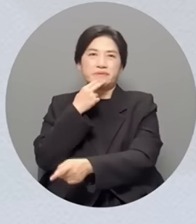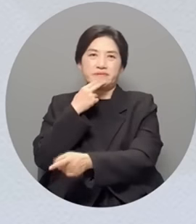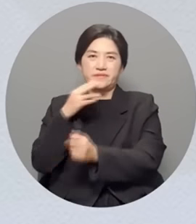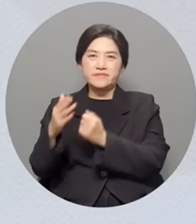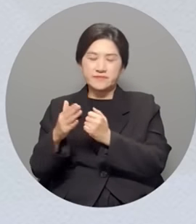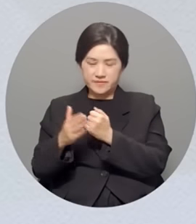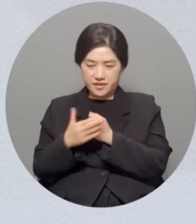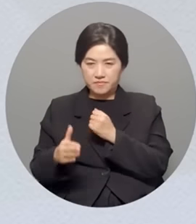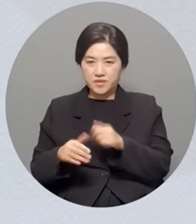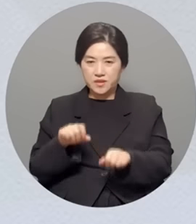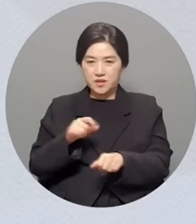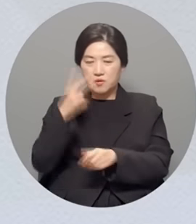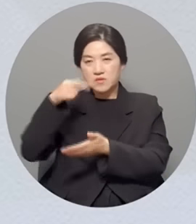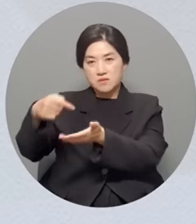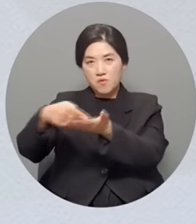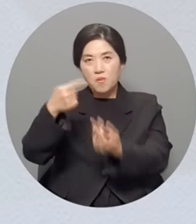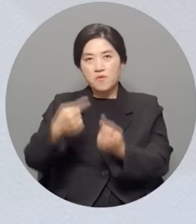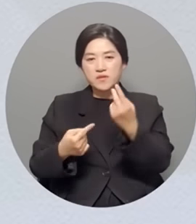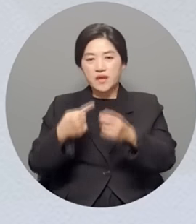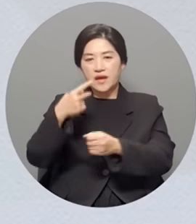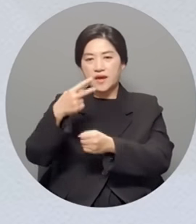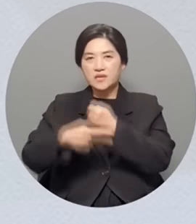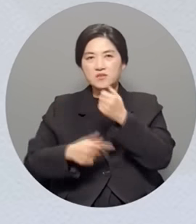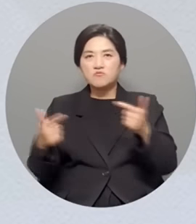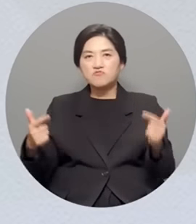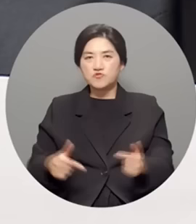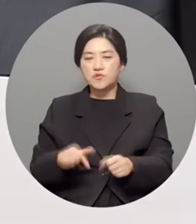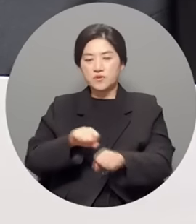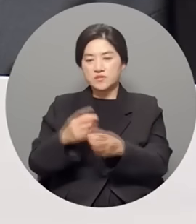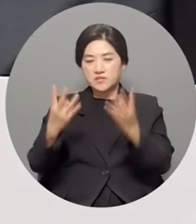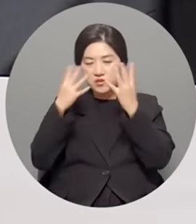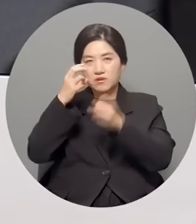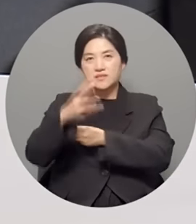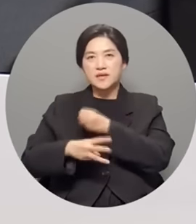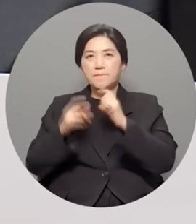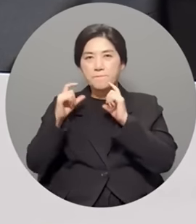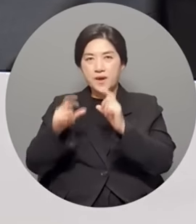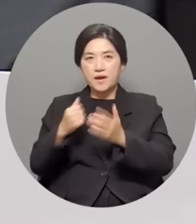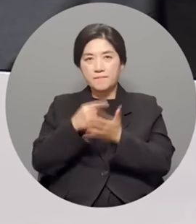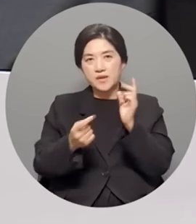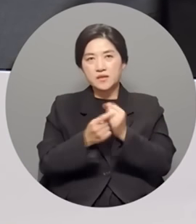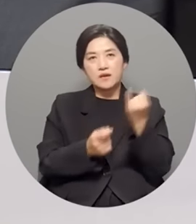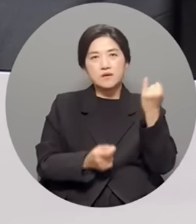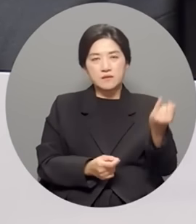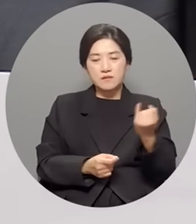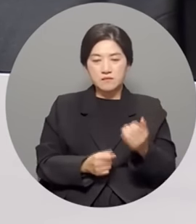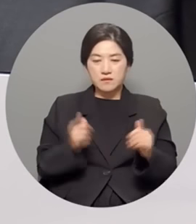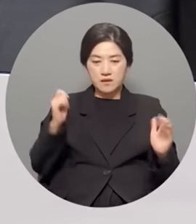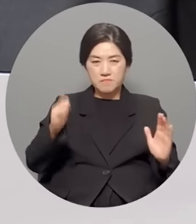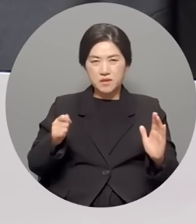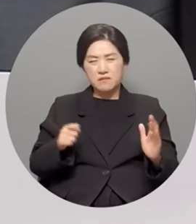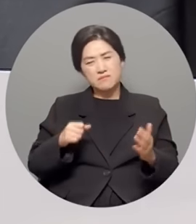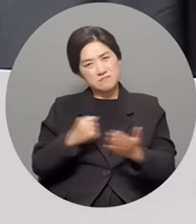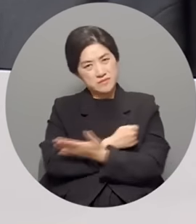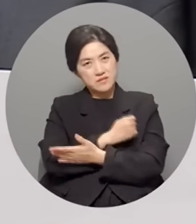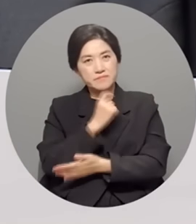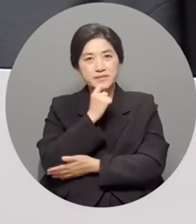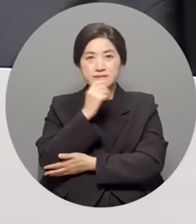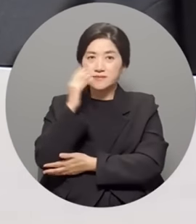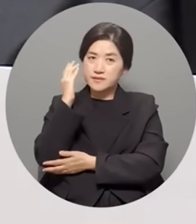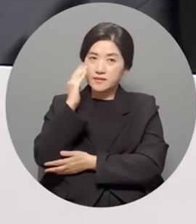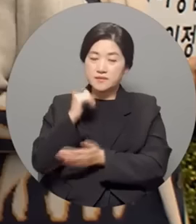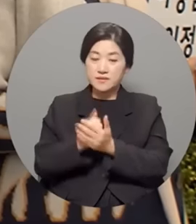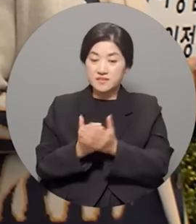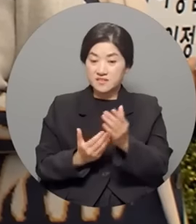검찰 구형보다 2년 낮은 징역 3년을 선고했습니다. 피해 여성은 판결에 아쉬움을 나타냈습니다.